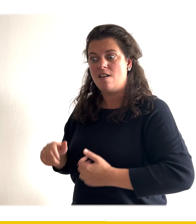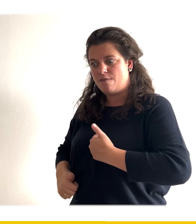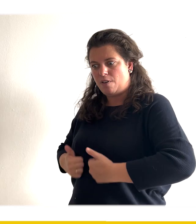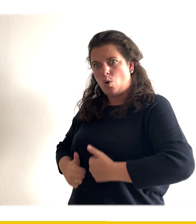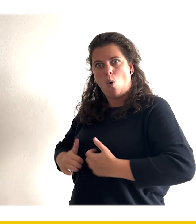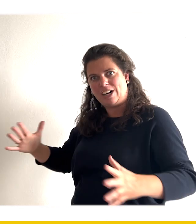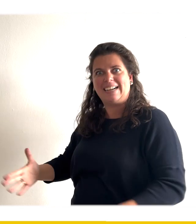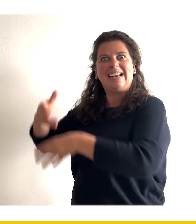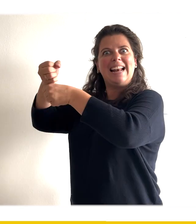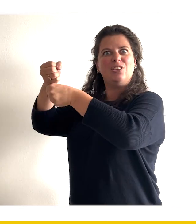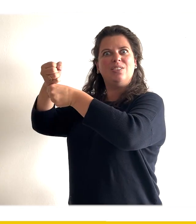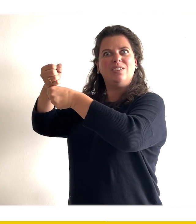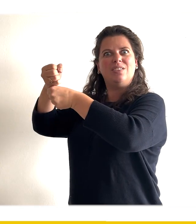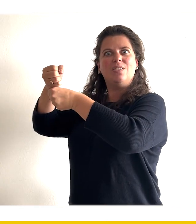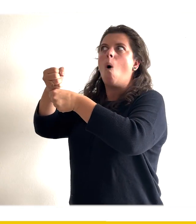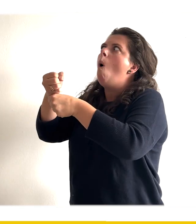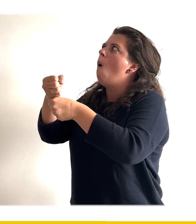redden.